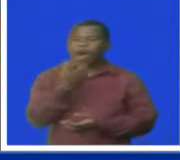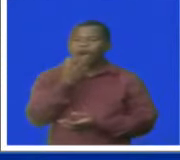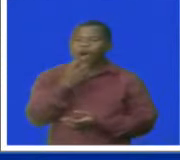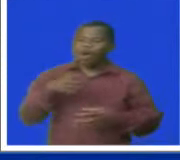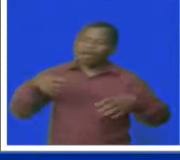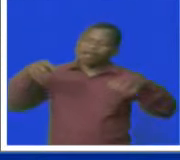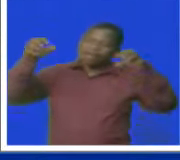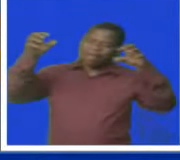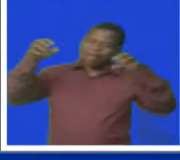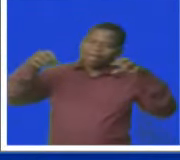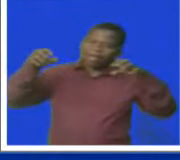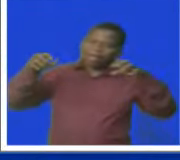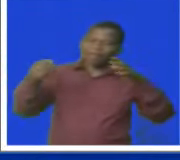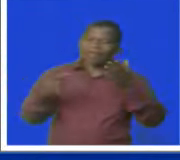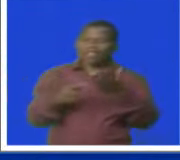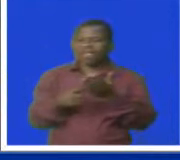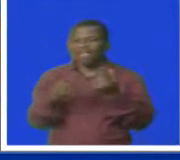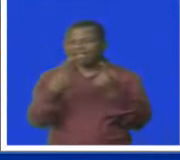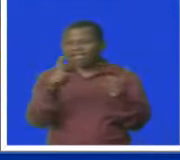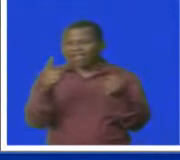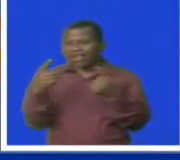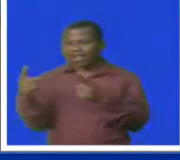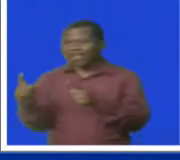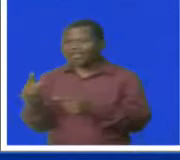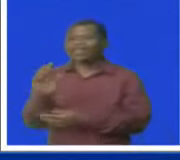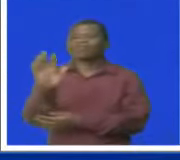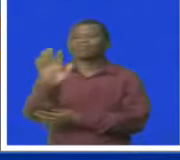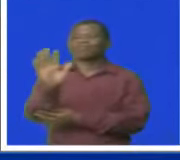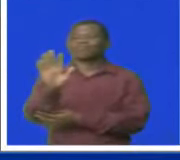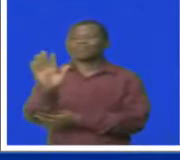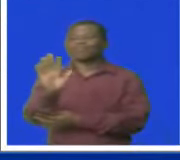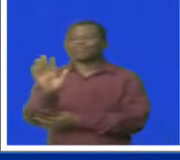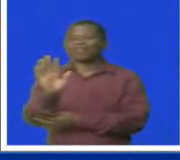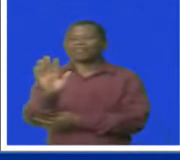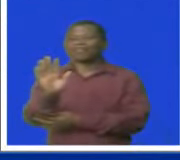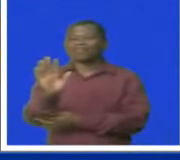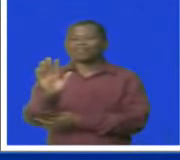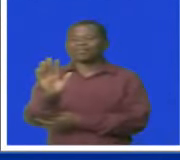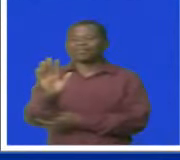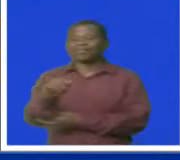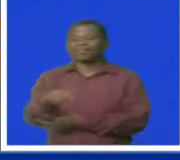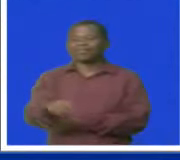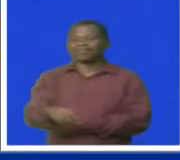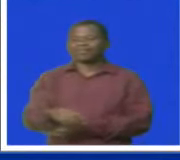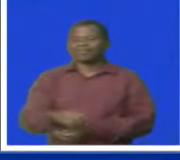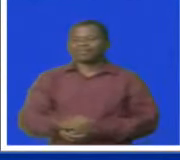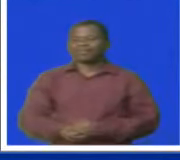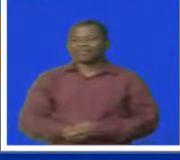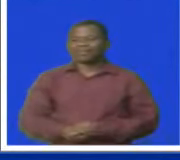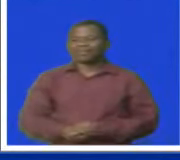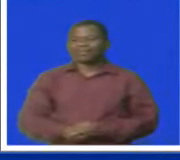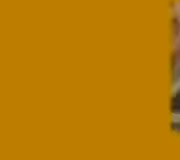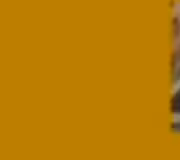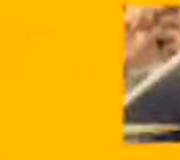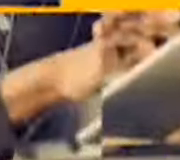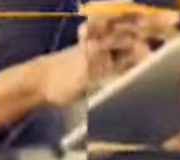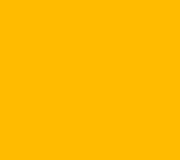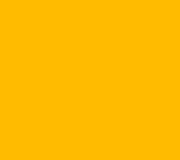nekushisa lemadolobha akithi lakhethiwe lakusasa. Ngaleto sithi ngosa ithele umusa emakhaya, nisale kahle.